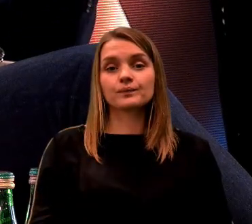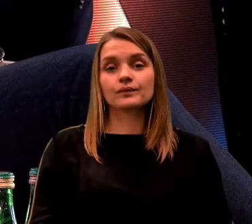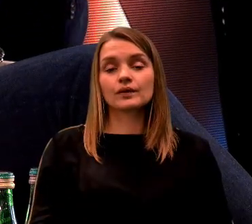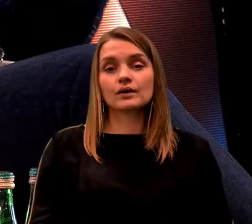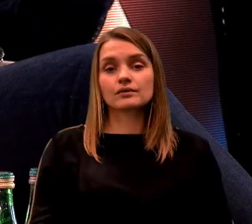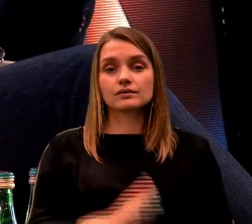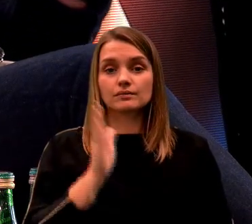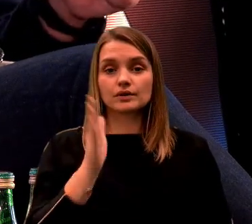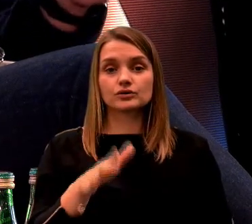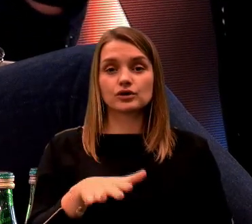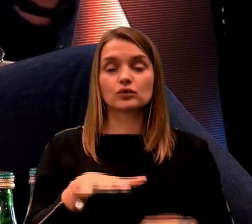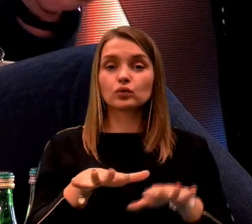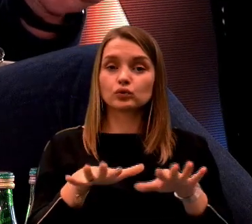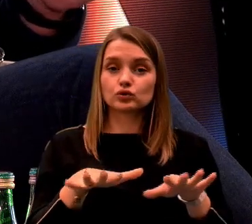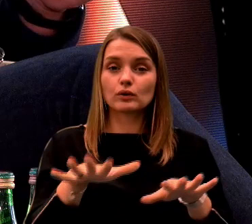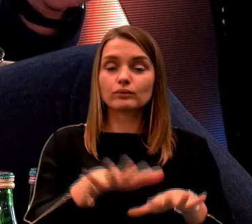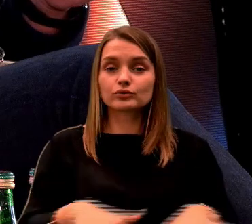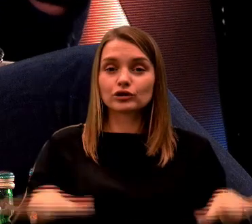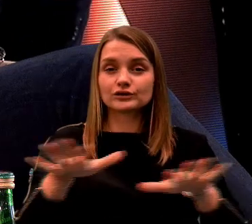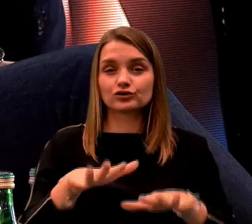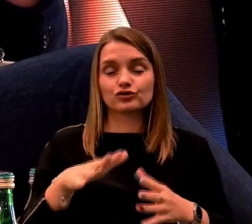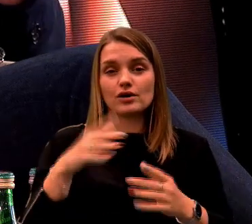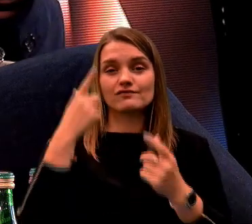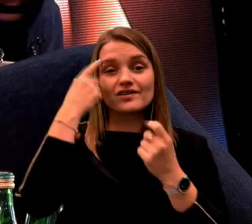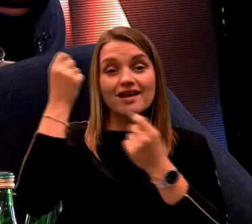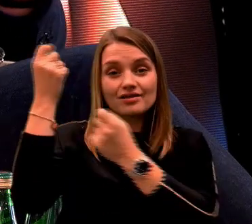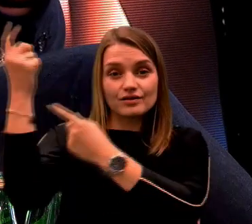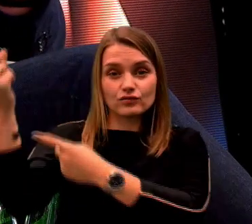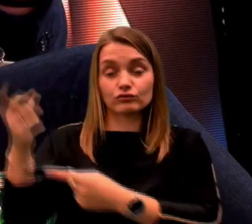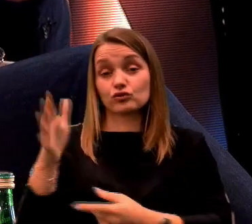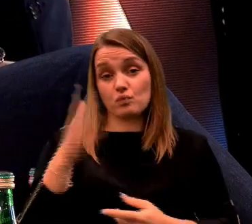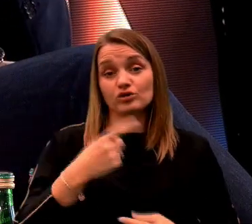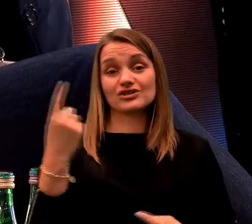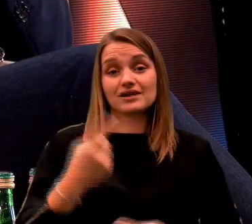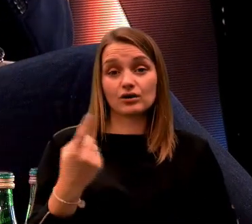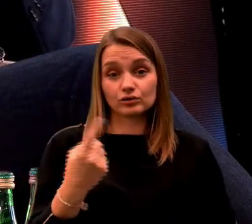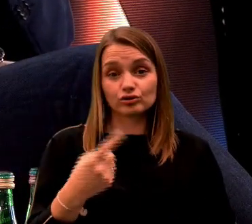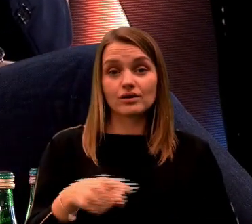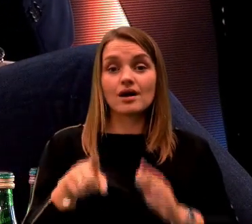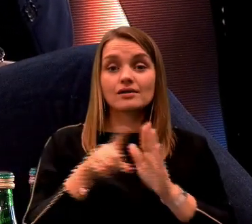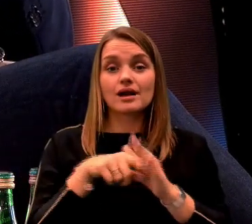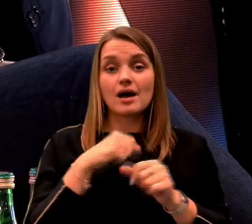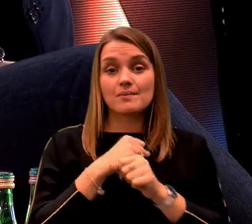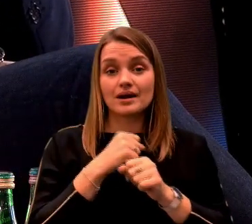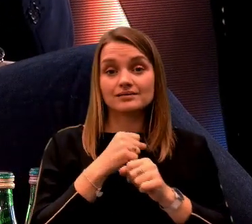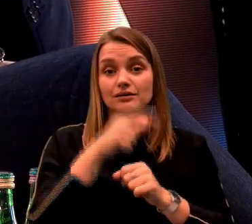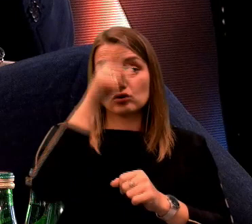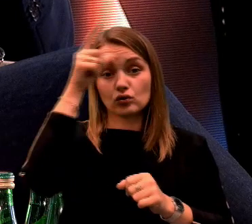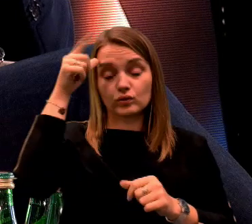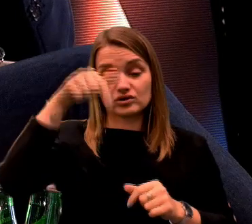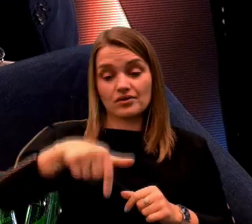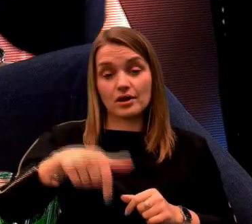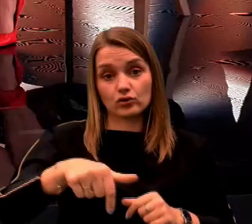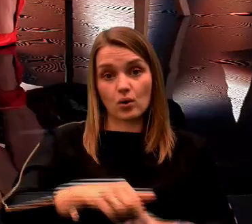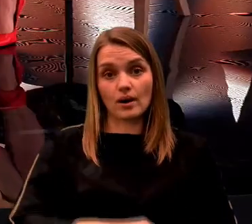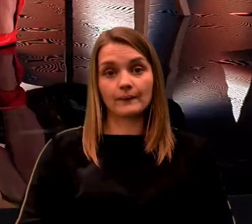nadmierna przestrzeń do kreatywności w zarządzaniu, to może to stanowić zagrożenie dla pracy tych ludzi na dole. I